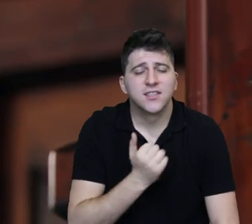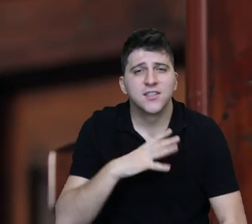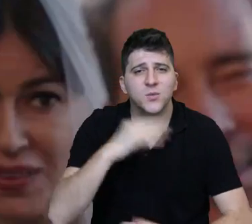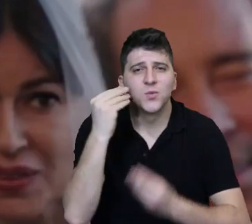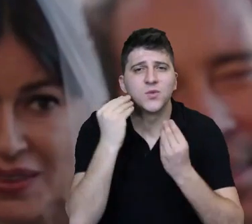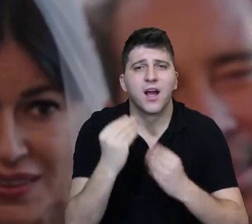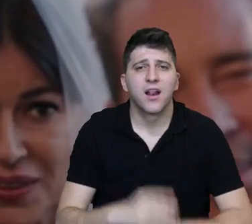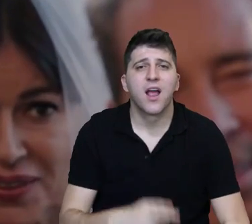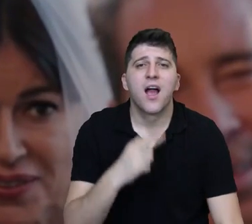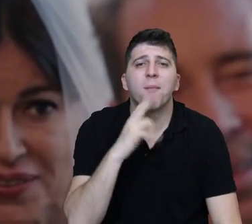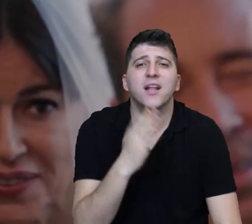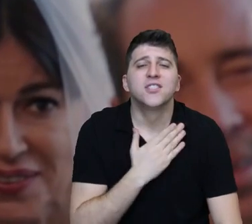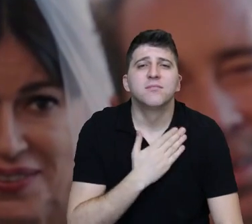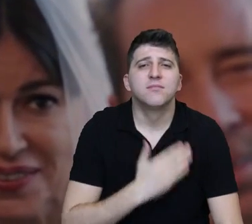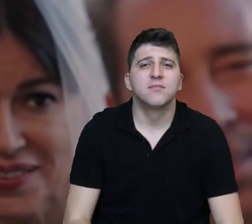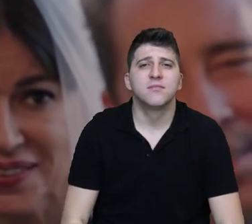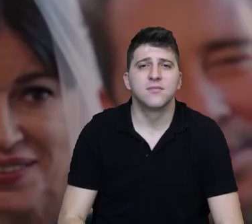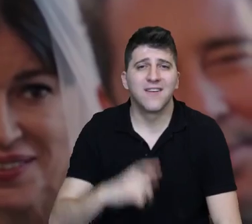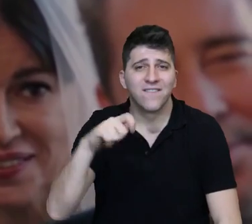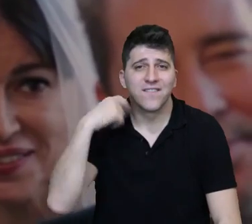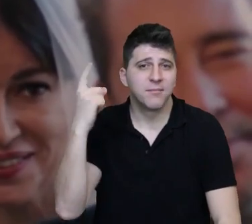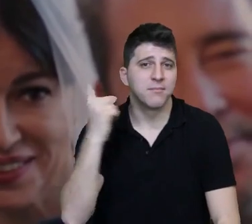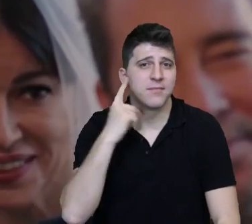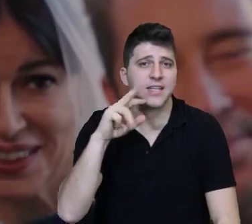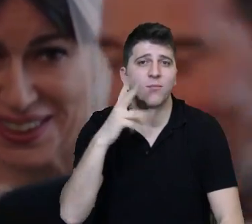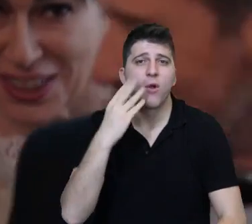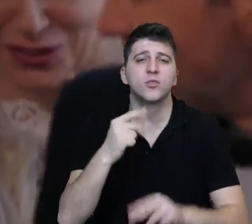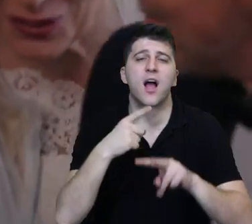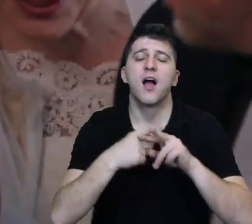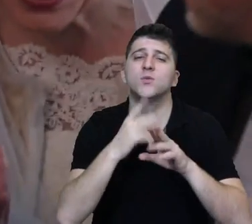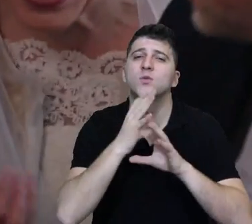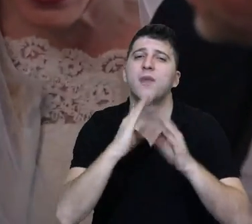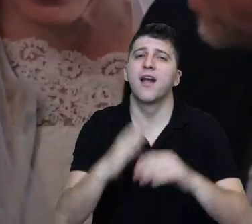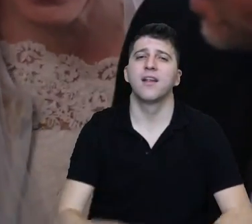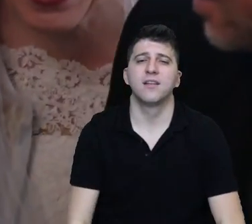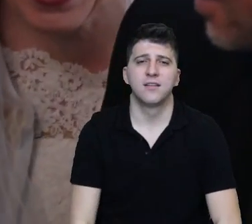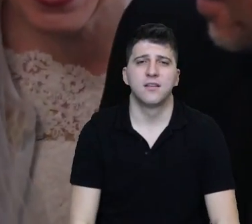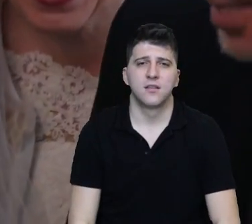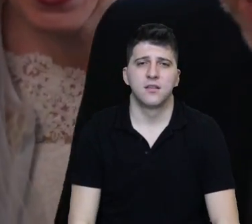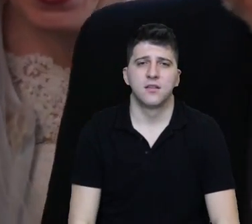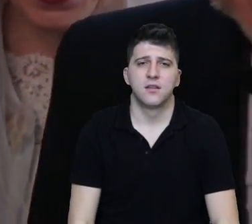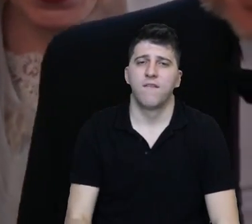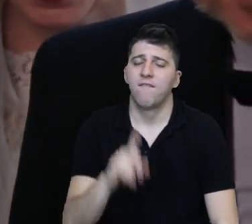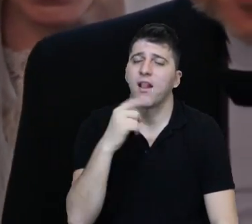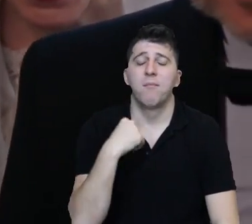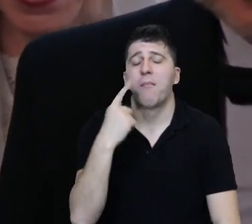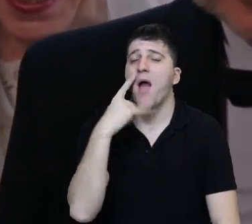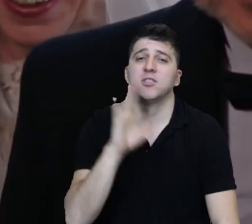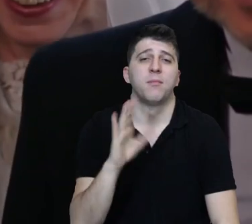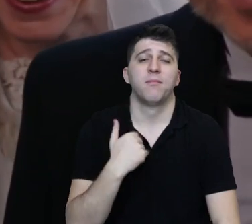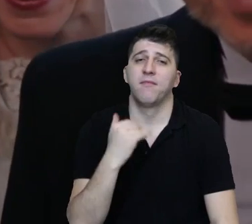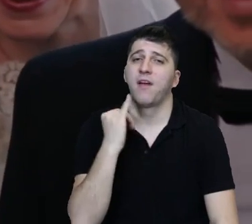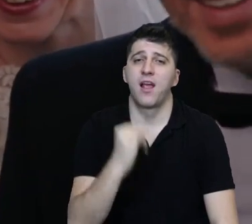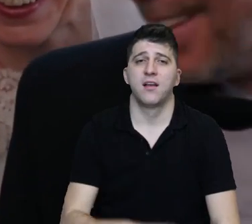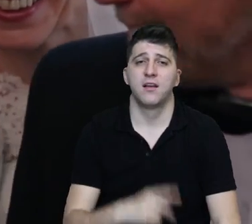öyle. Ablacığım, film artistleri gibi olmuşsun adeta. Dur. Vallahi bakamayacağım.